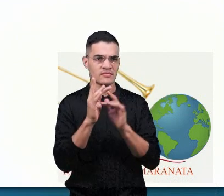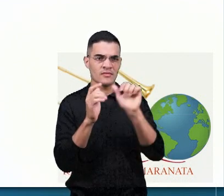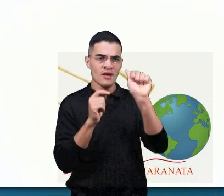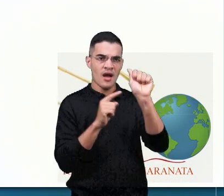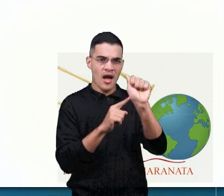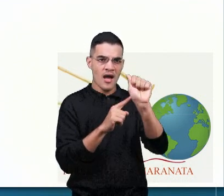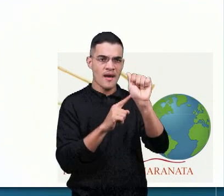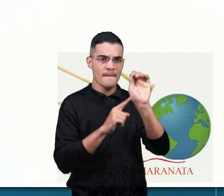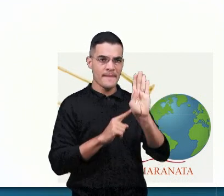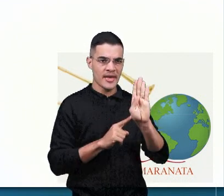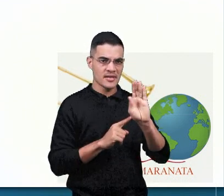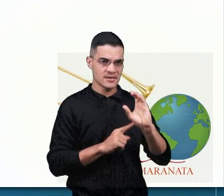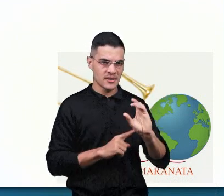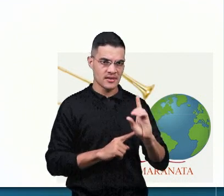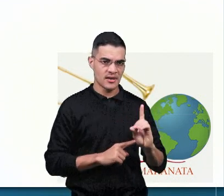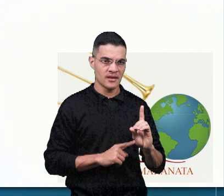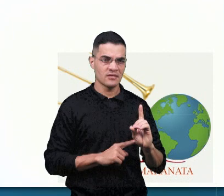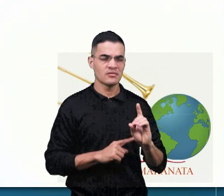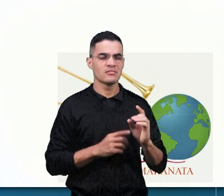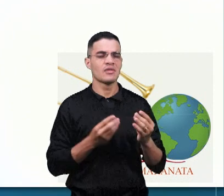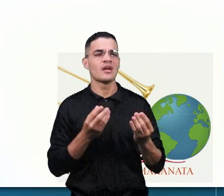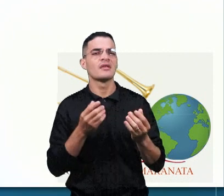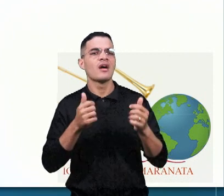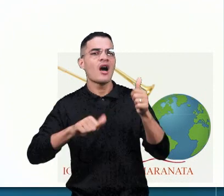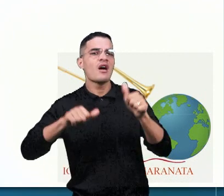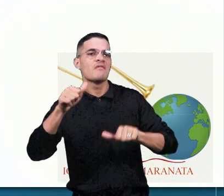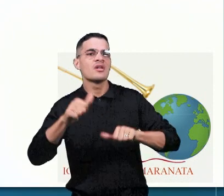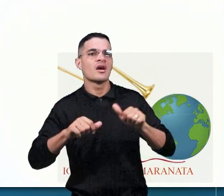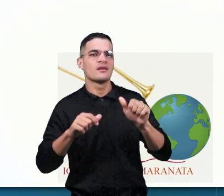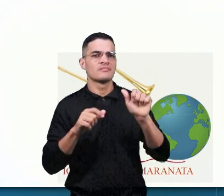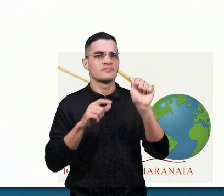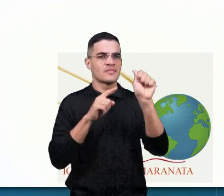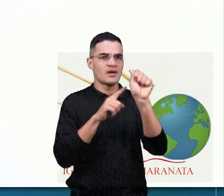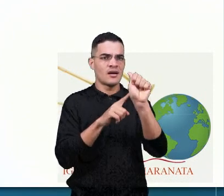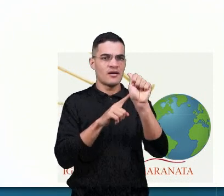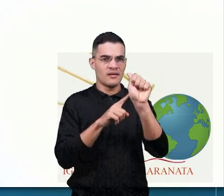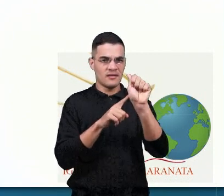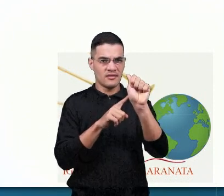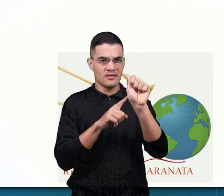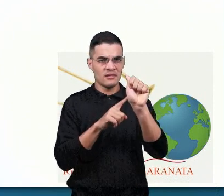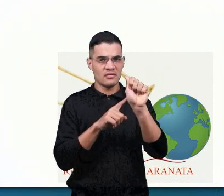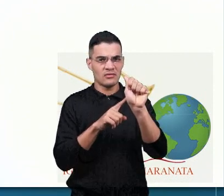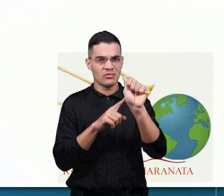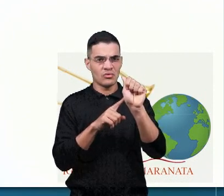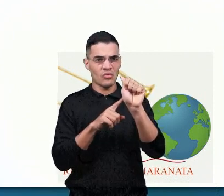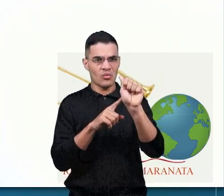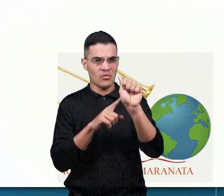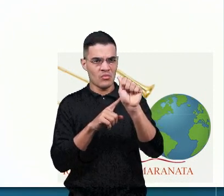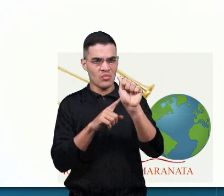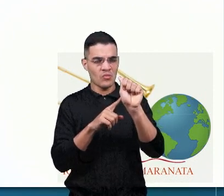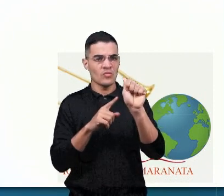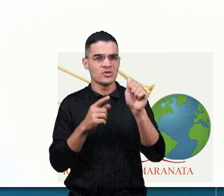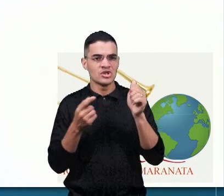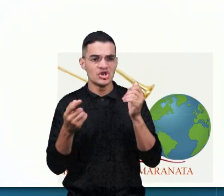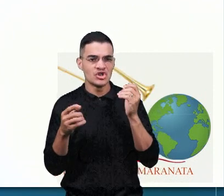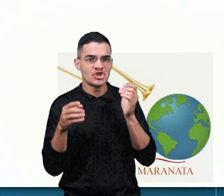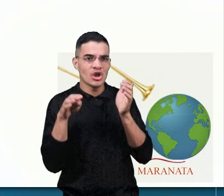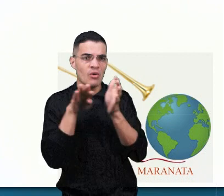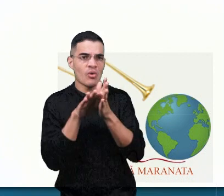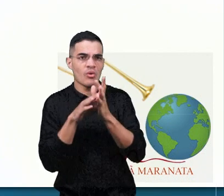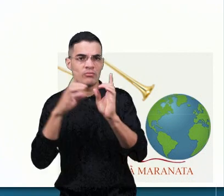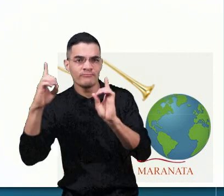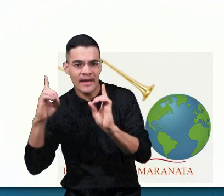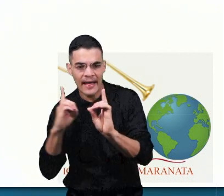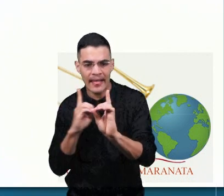de comportements que vous allez évaluer sur un aspect prophétique. A. Elle est venue par derrière Jésus.